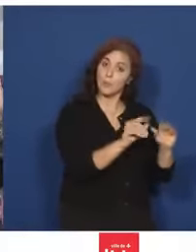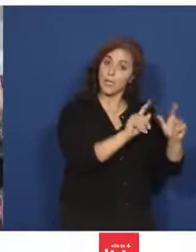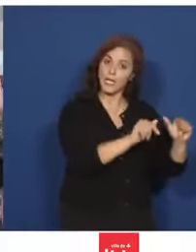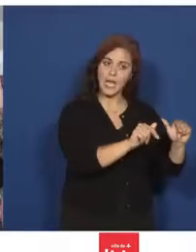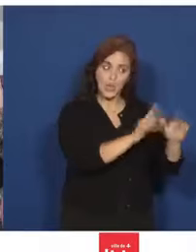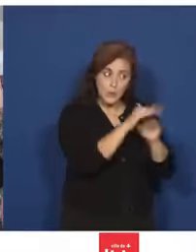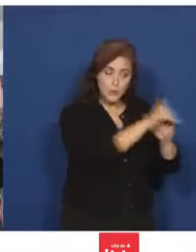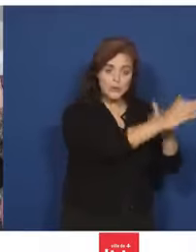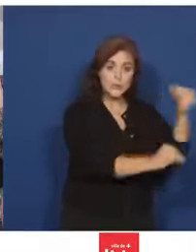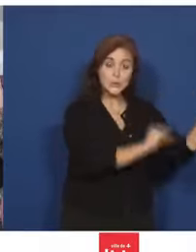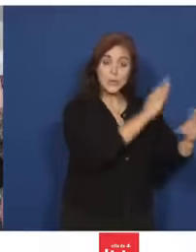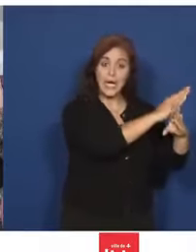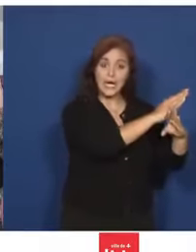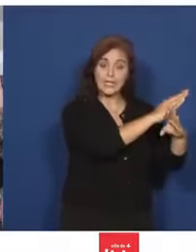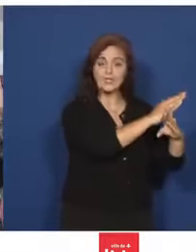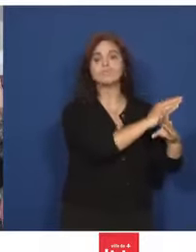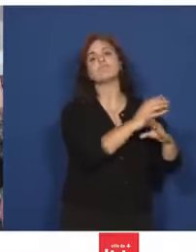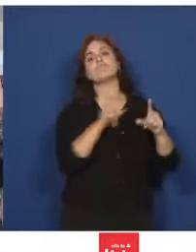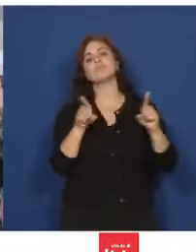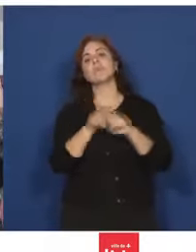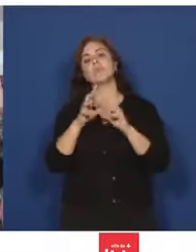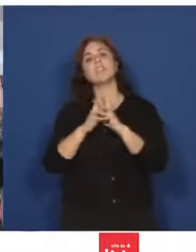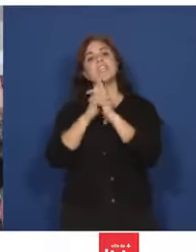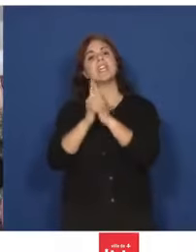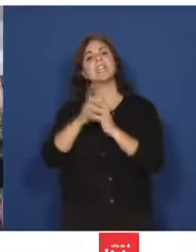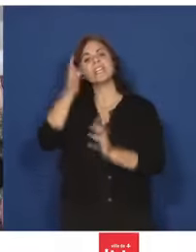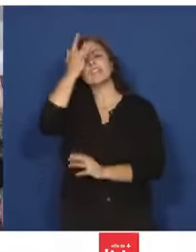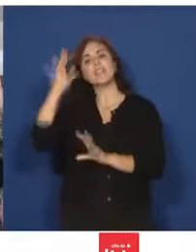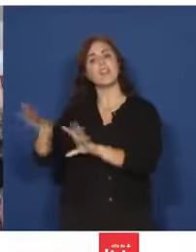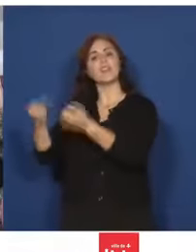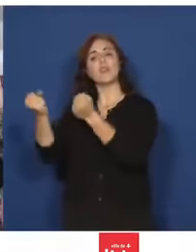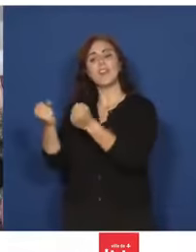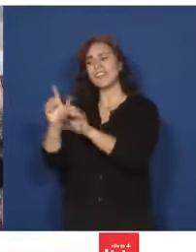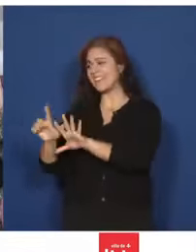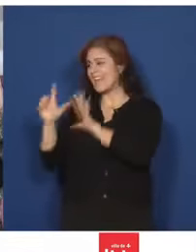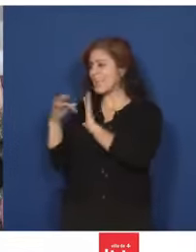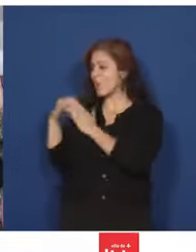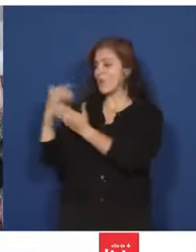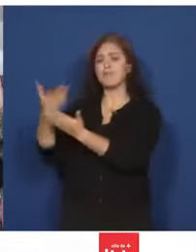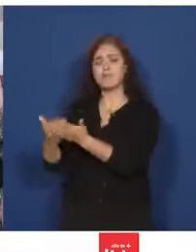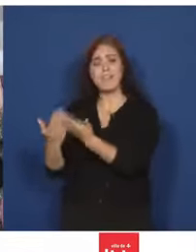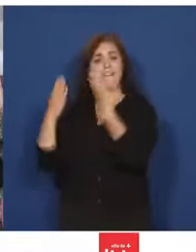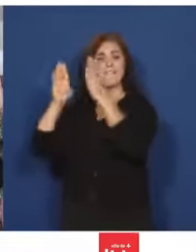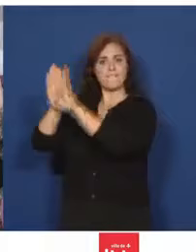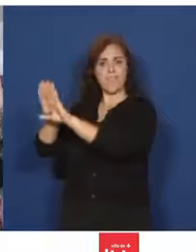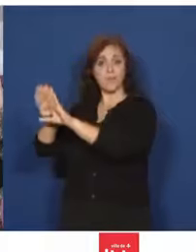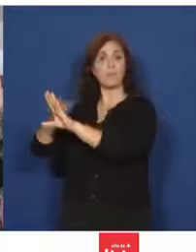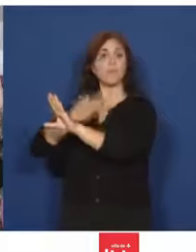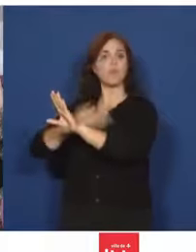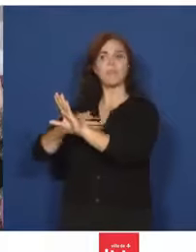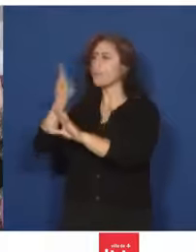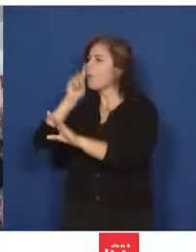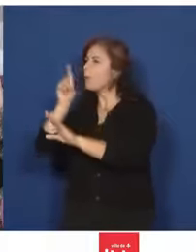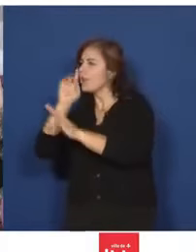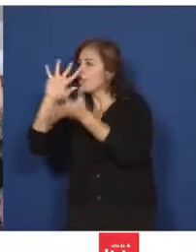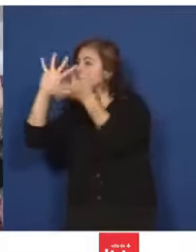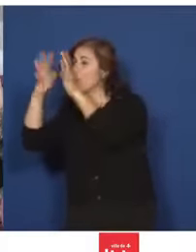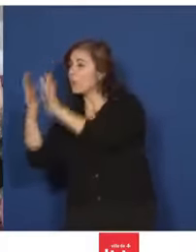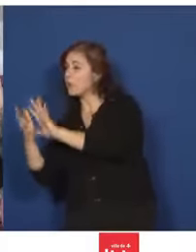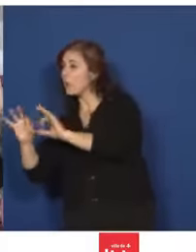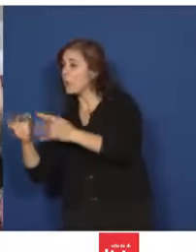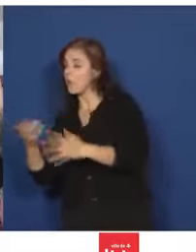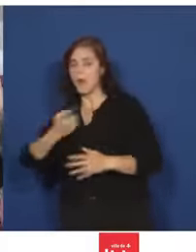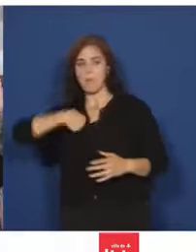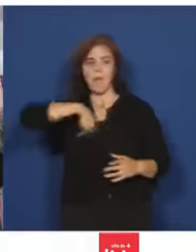nous de l'église Saint-Sauveur, fermée depuis 7 ans, afin que vous l'observiez, nous pousse à la prudence. Notre plus